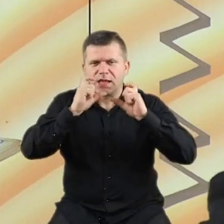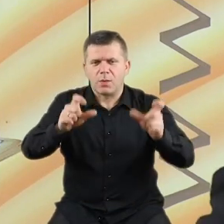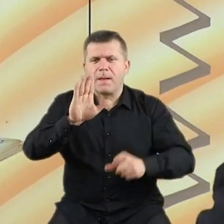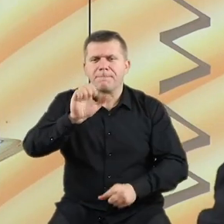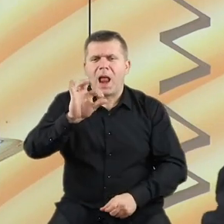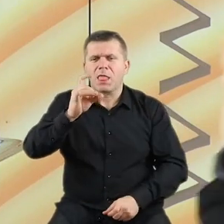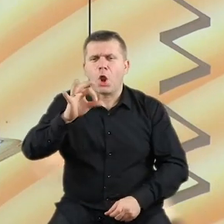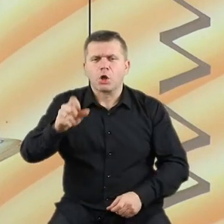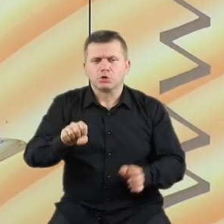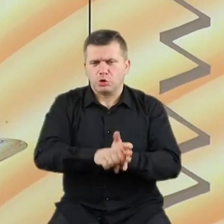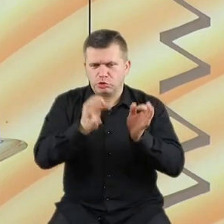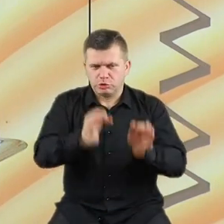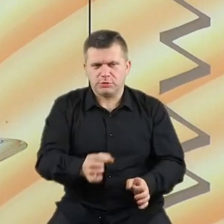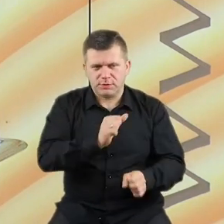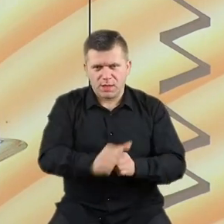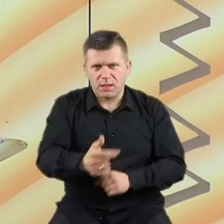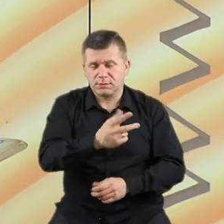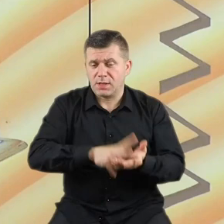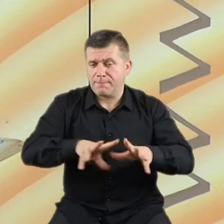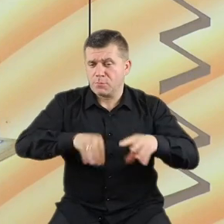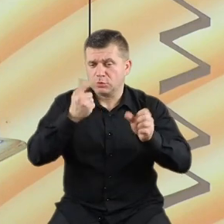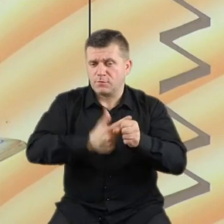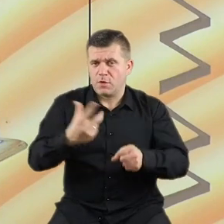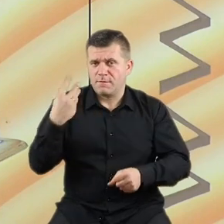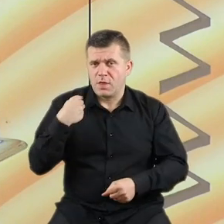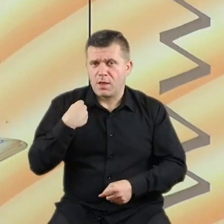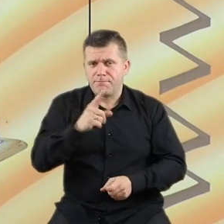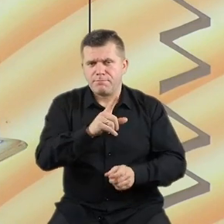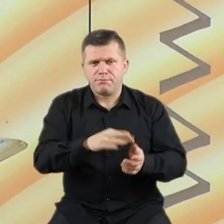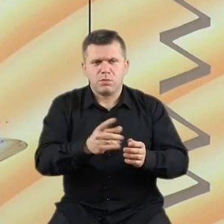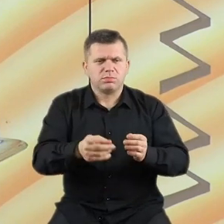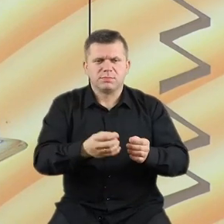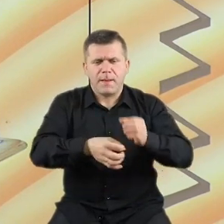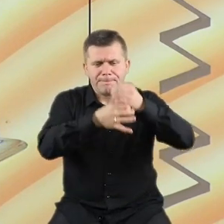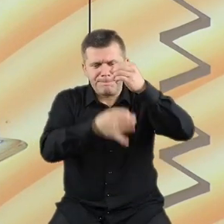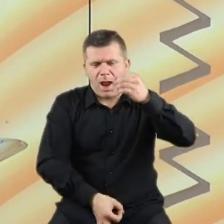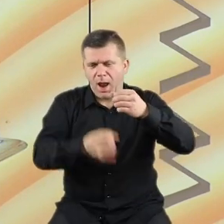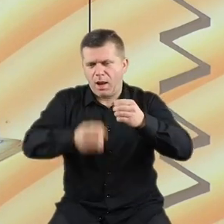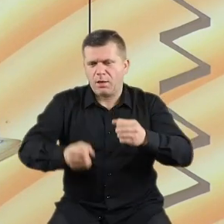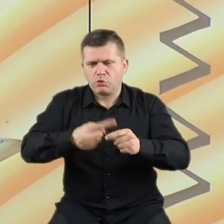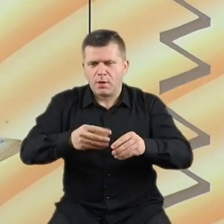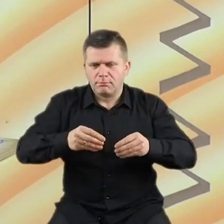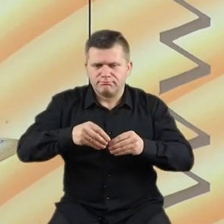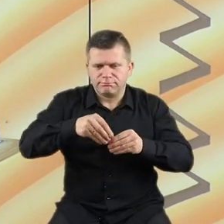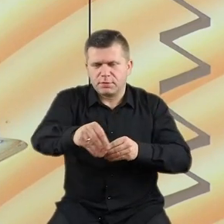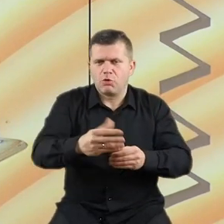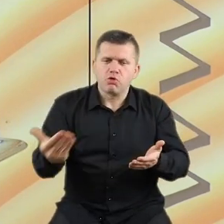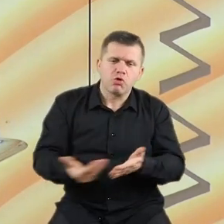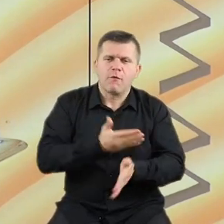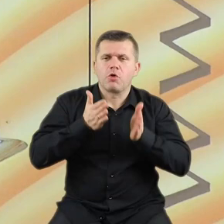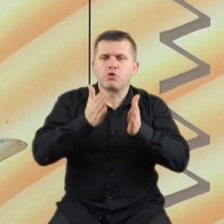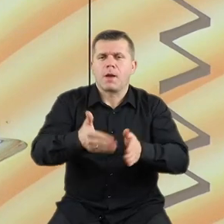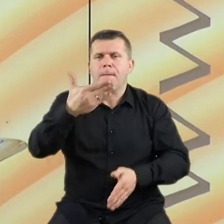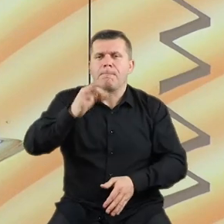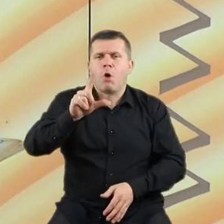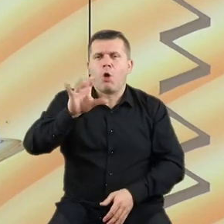balneologiczny, który stoi tutaj dzisiaj, to na początku XX wieku został na Palach przesunięty kawałek, bo wytyczano nową drogę